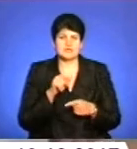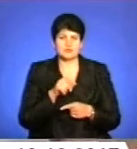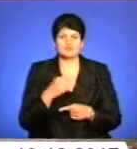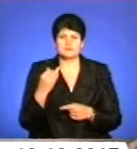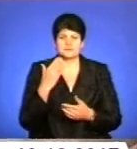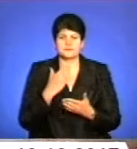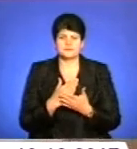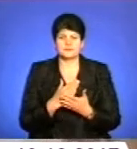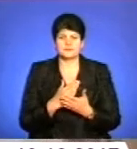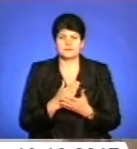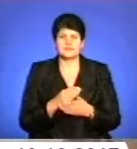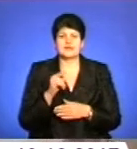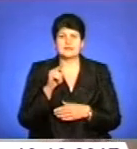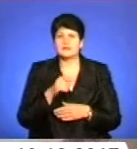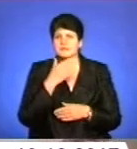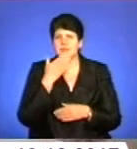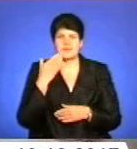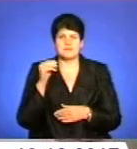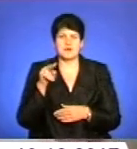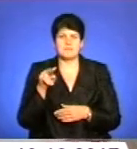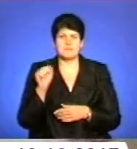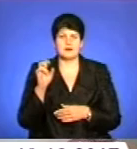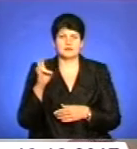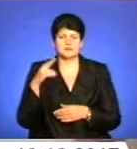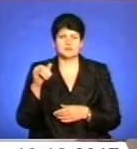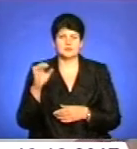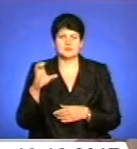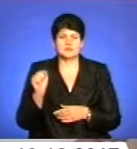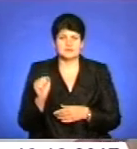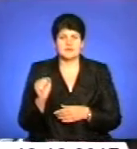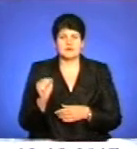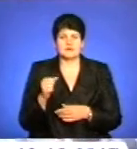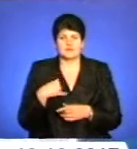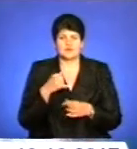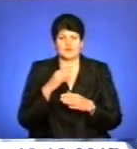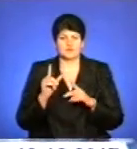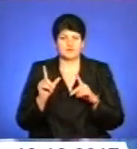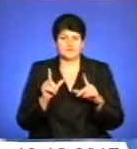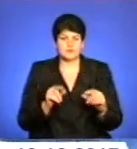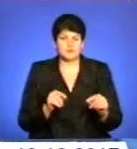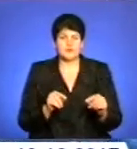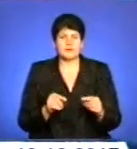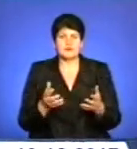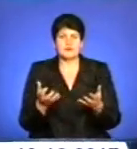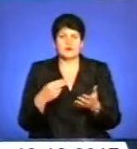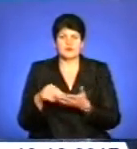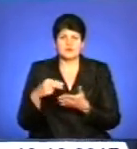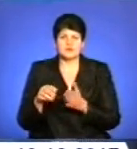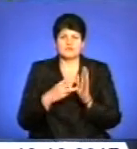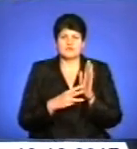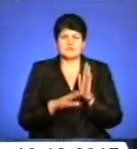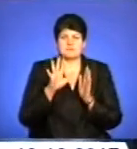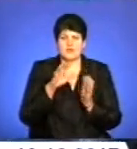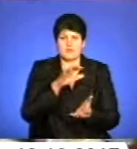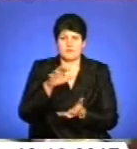пандуса. О, там нема пандуса в Березілі, нігде немає, і ми не можемо виїхати. Придбати 85 комплектів подарунків